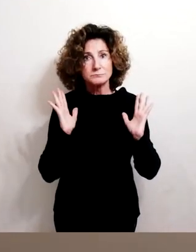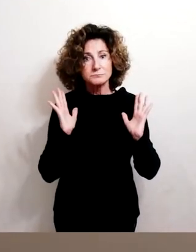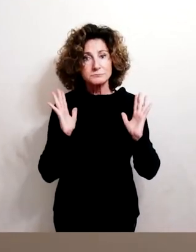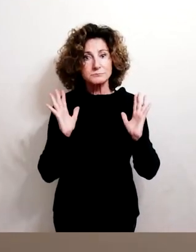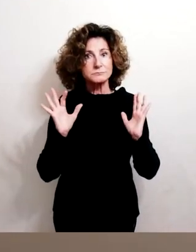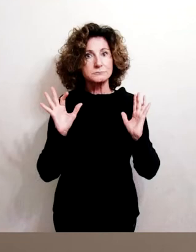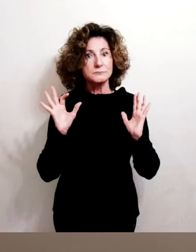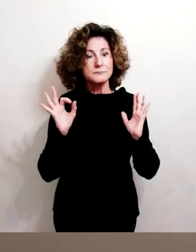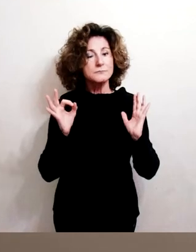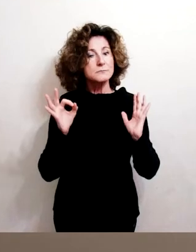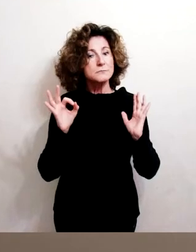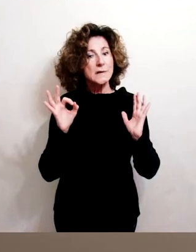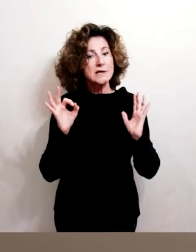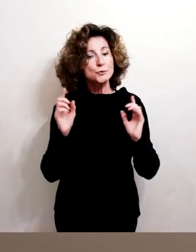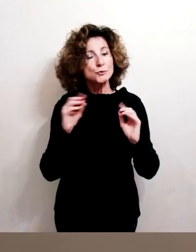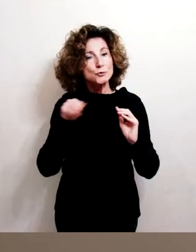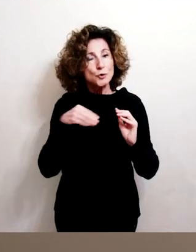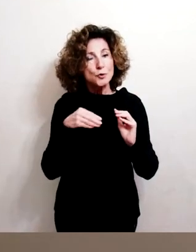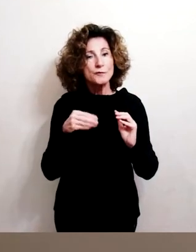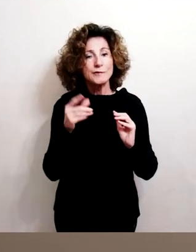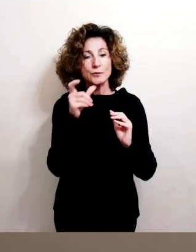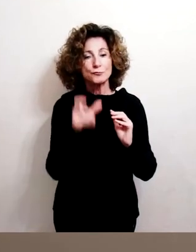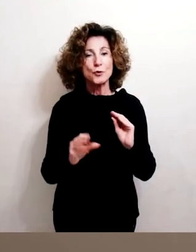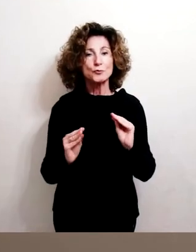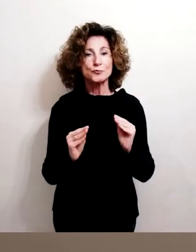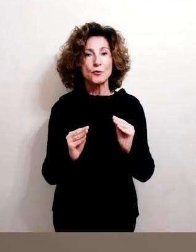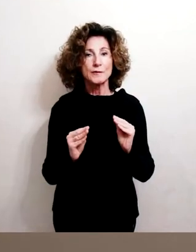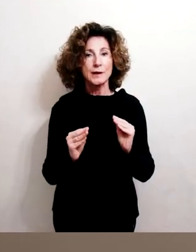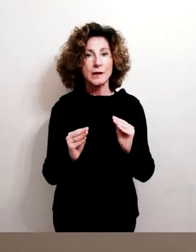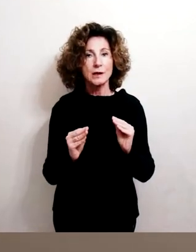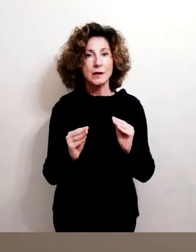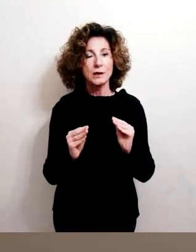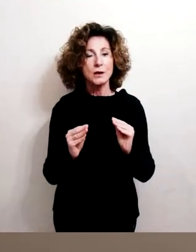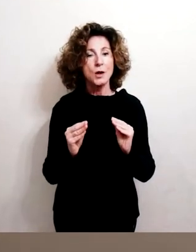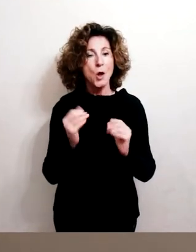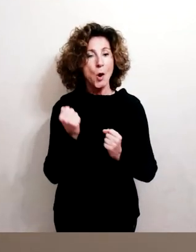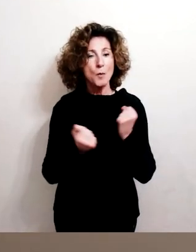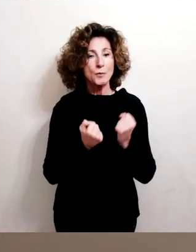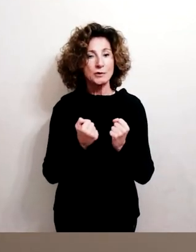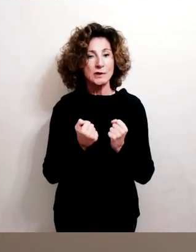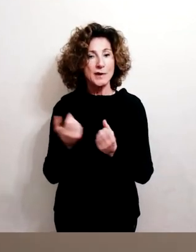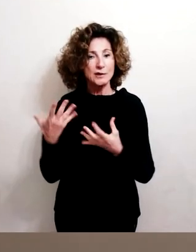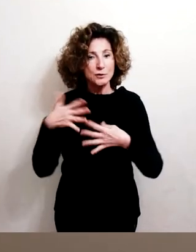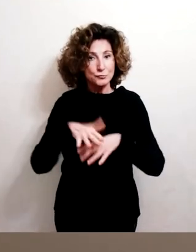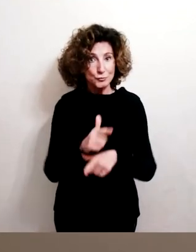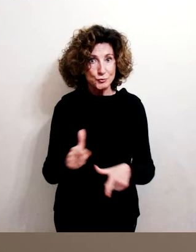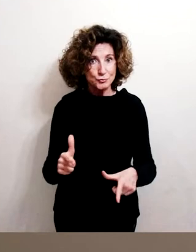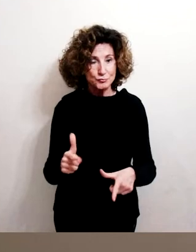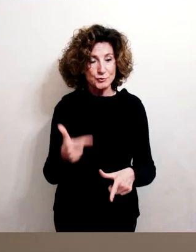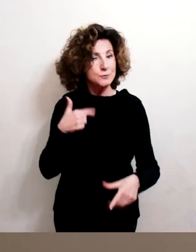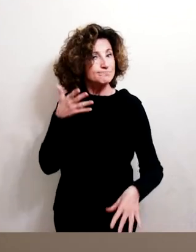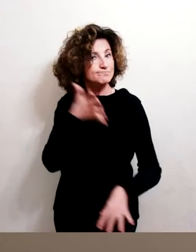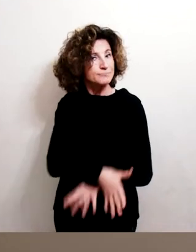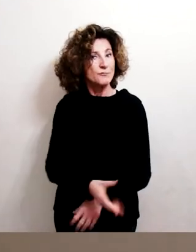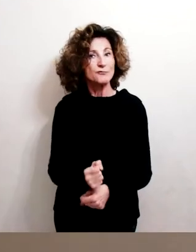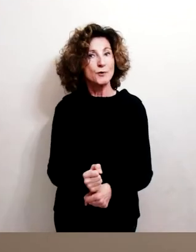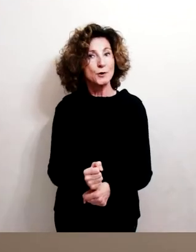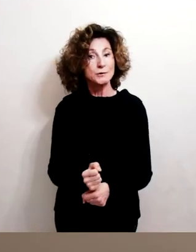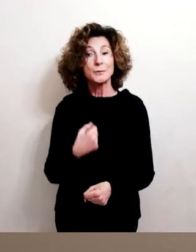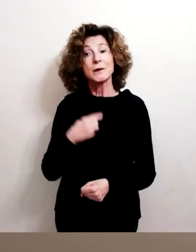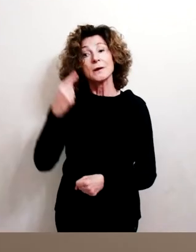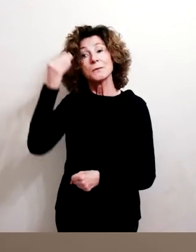interveniamo in modo molto fermo e deciso la dove i ragazzi hanno atteggiamenti poco inclusivi perché proprio